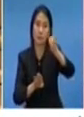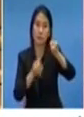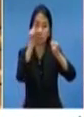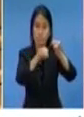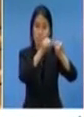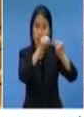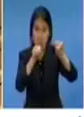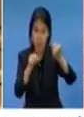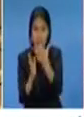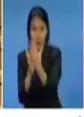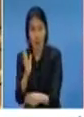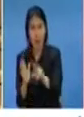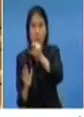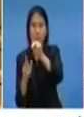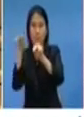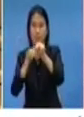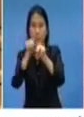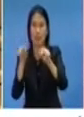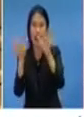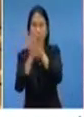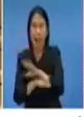70% 30% เป็นพลังงานทดแทน